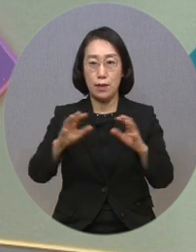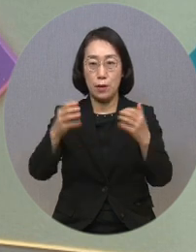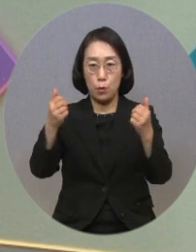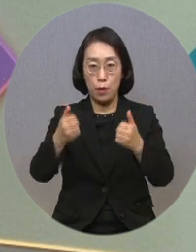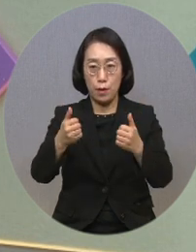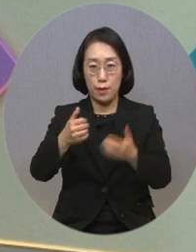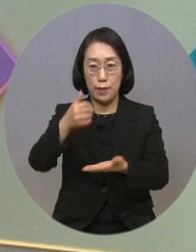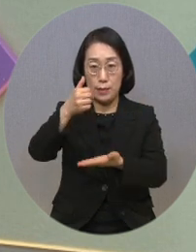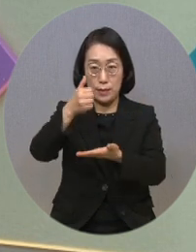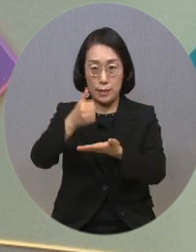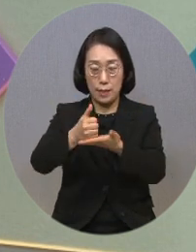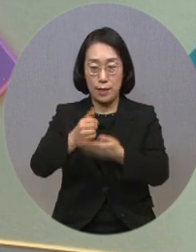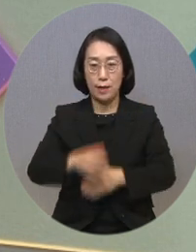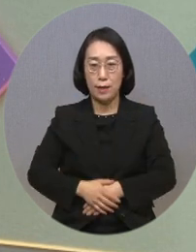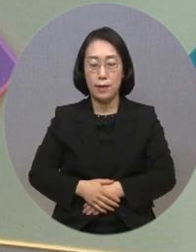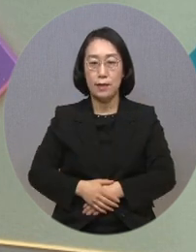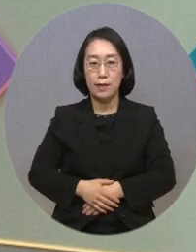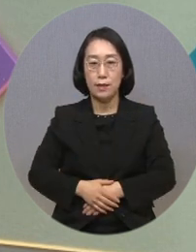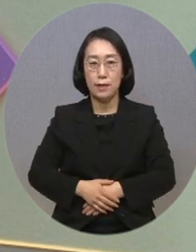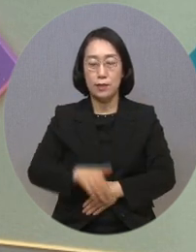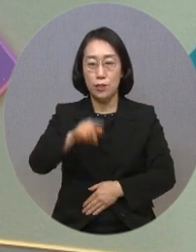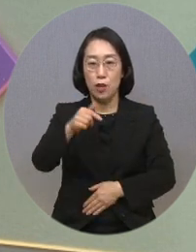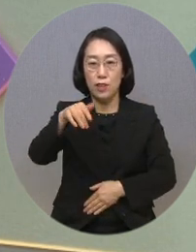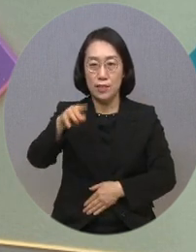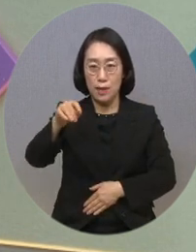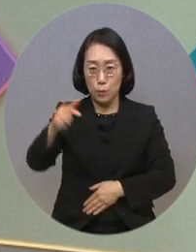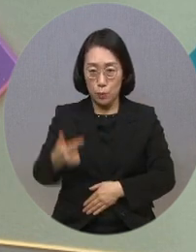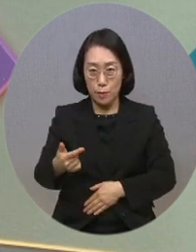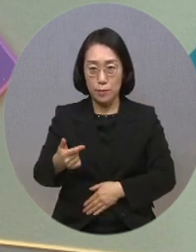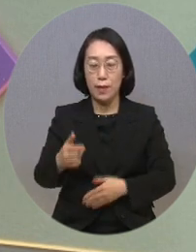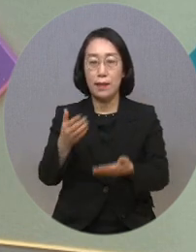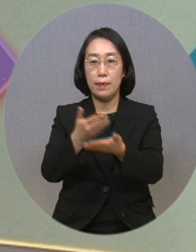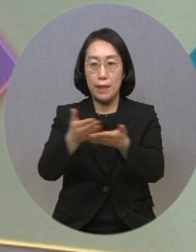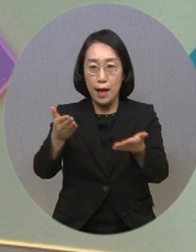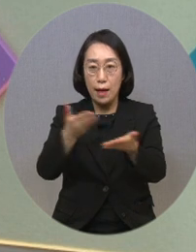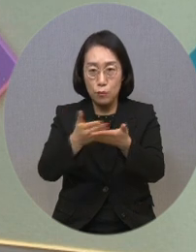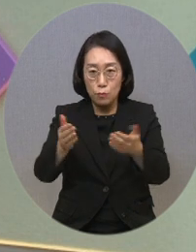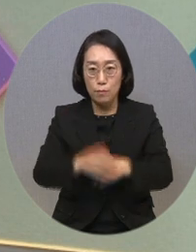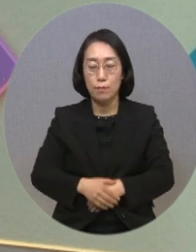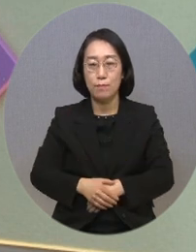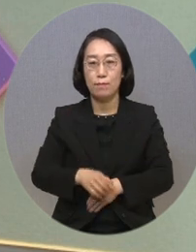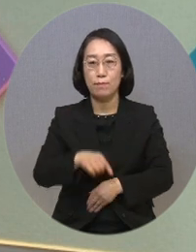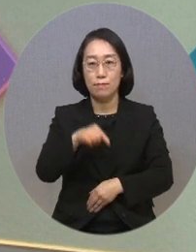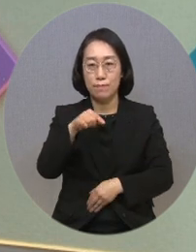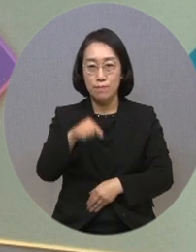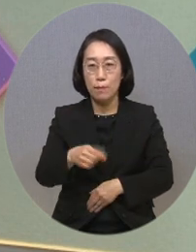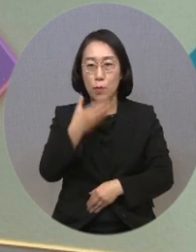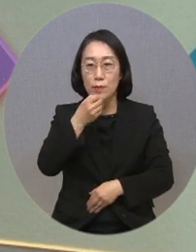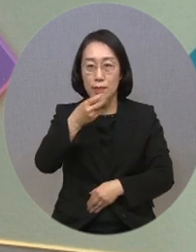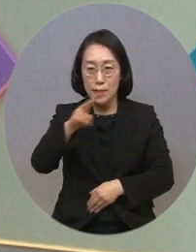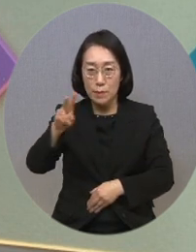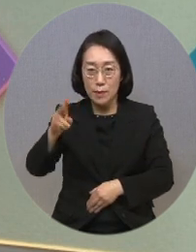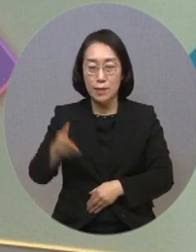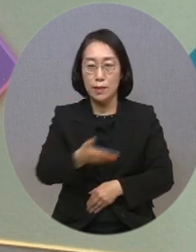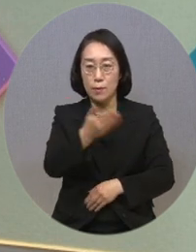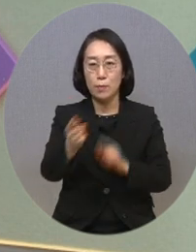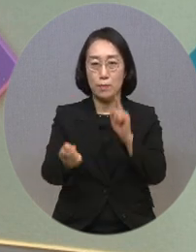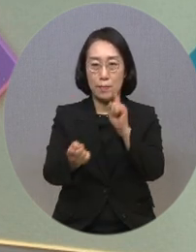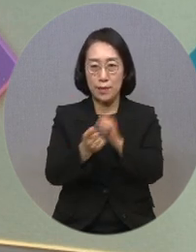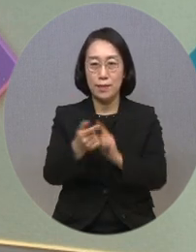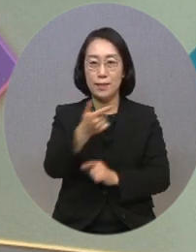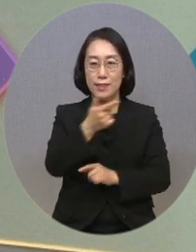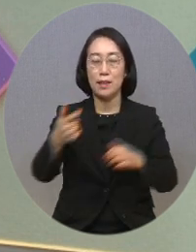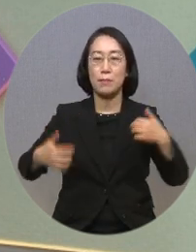나눔과 배려를 실천하는 따뜻한 방송 베풀코에서 이렇게 인사드리게 돼서 대단히